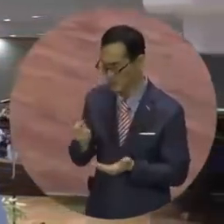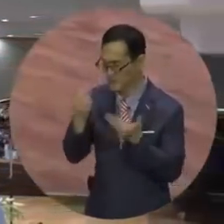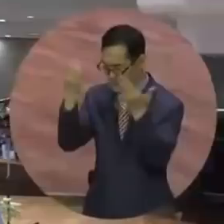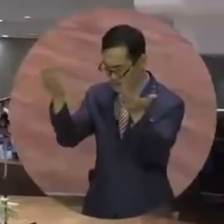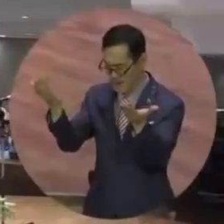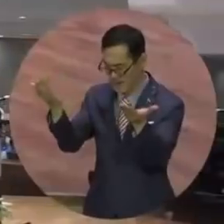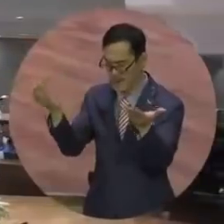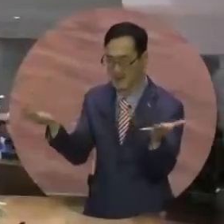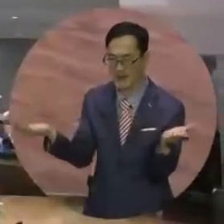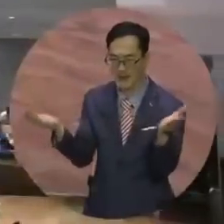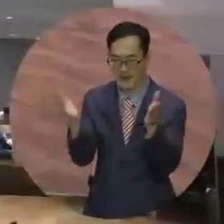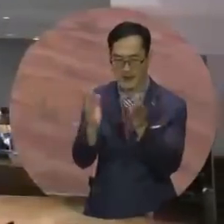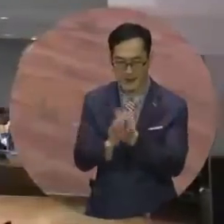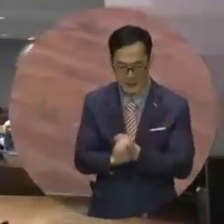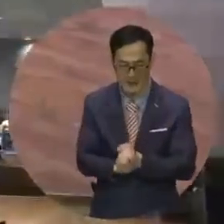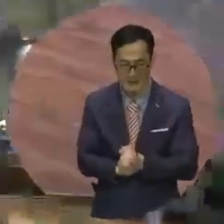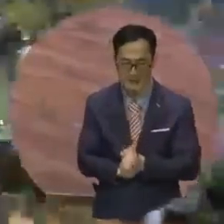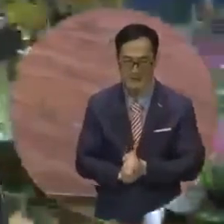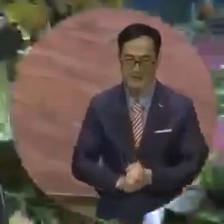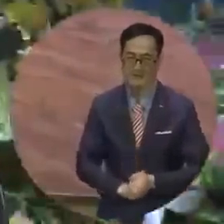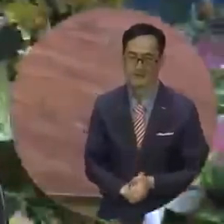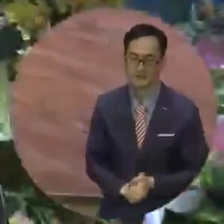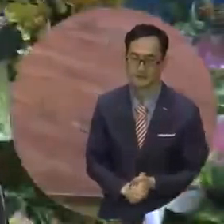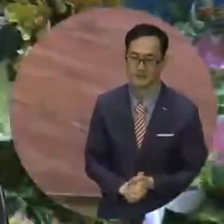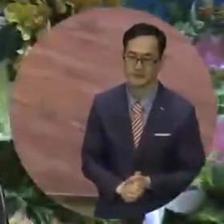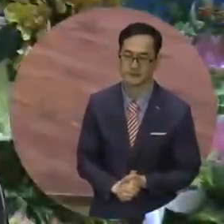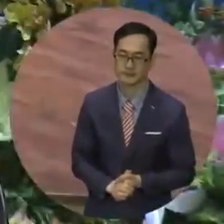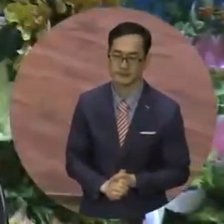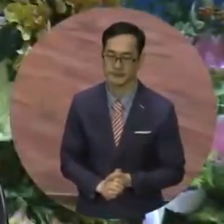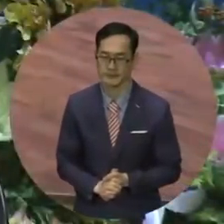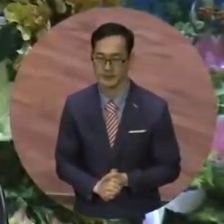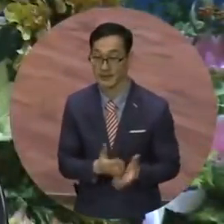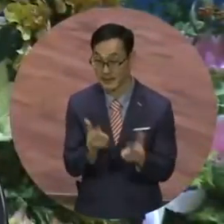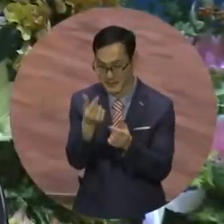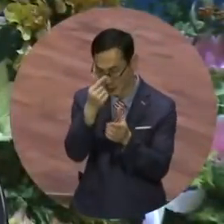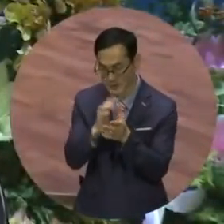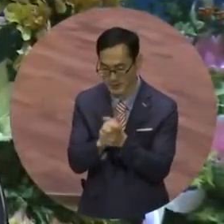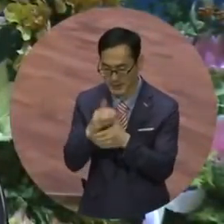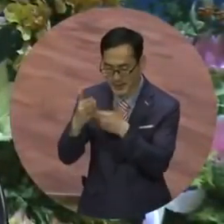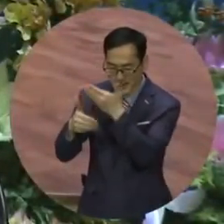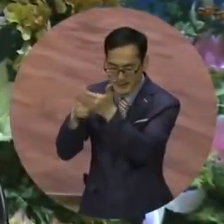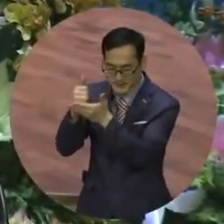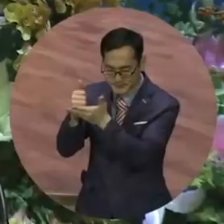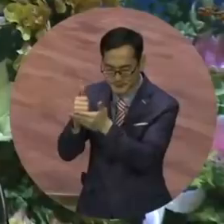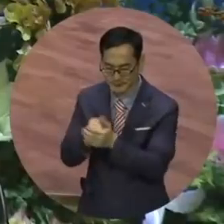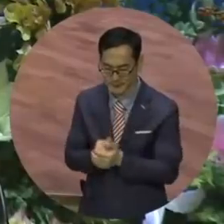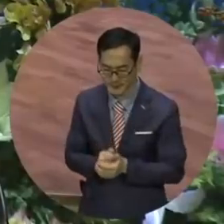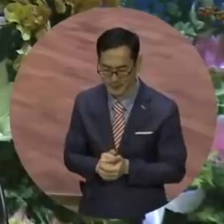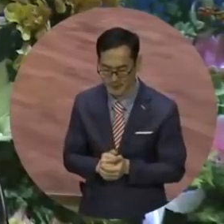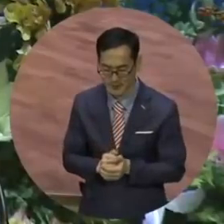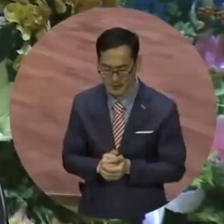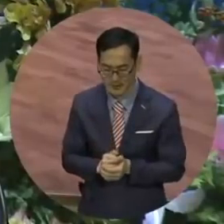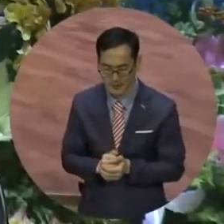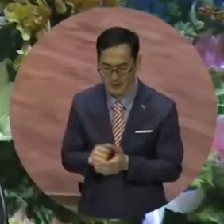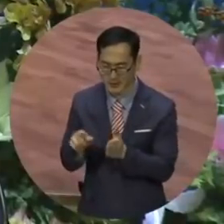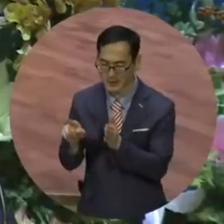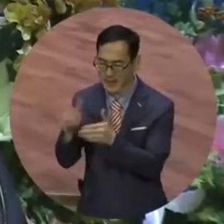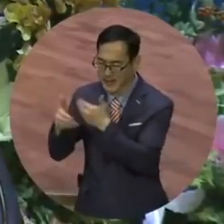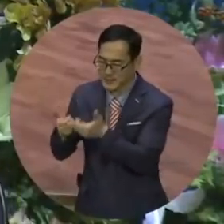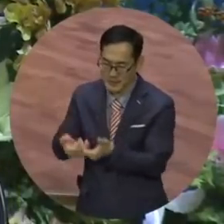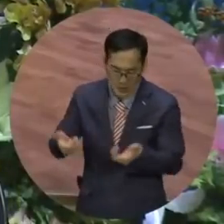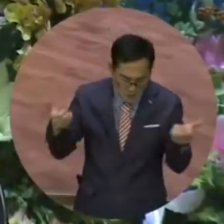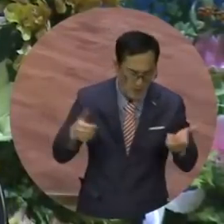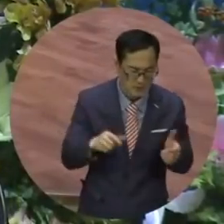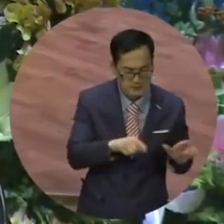기도합니다. 아멘. 하나님 아버지, 불신자 상태에 있다가 아니 무속 생활을 하다가 예수